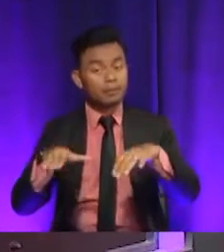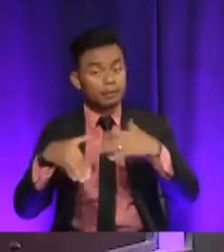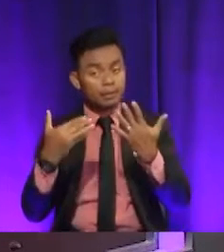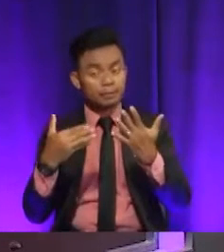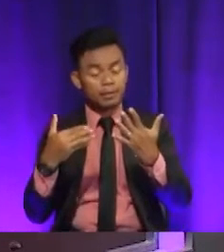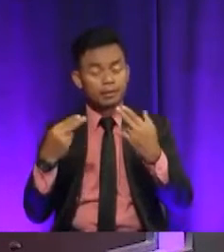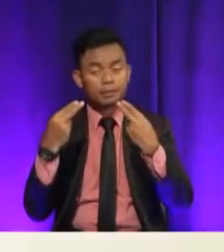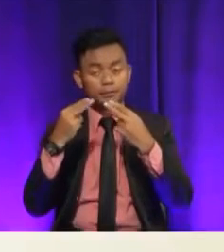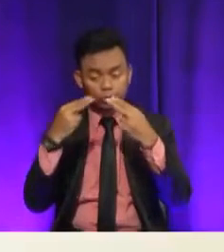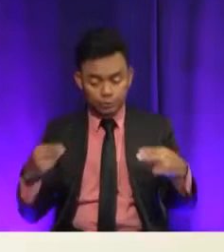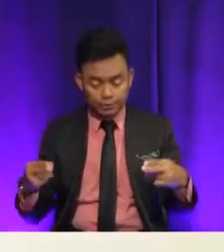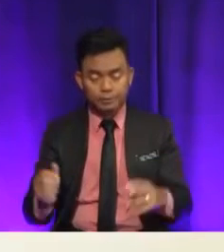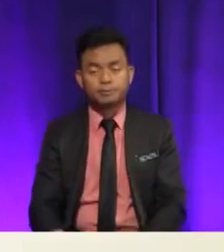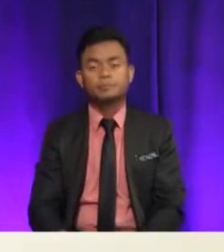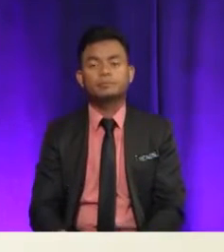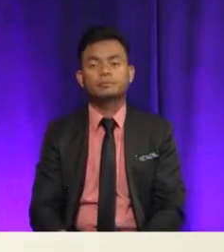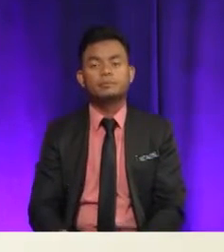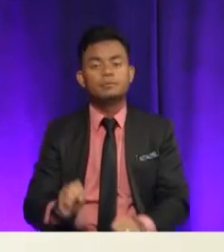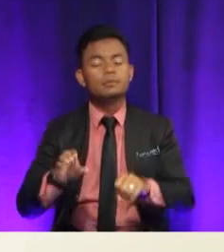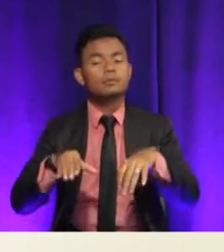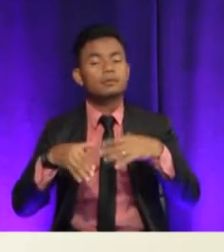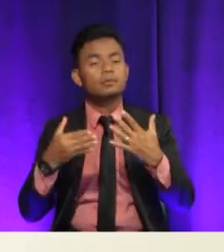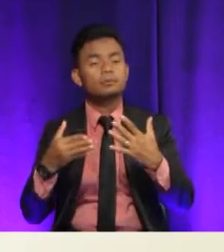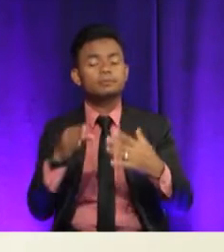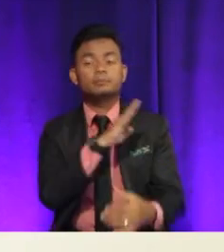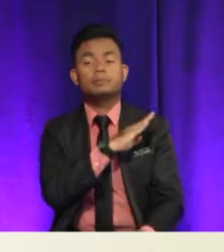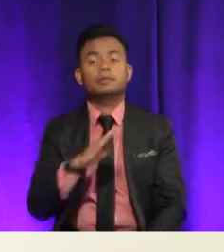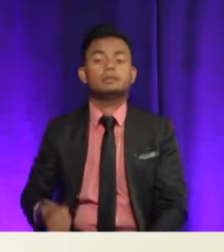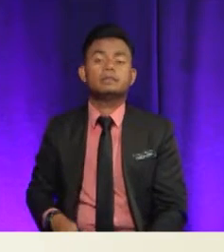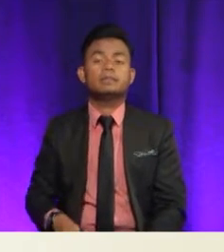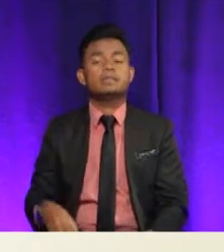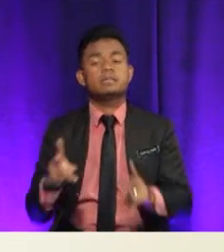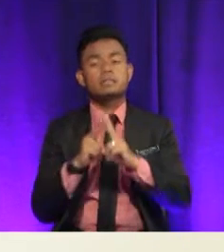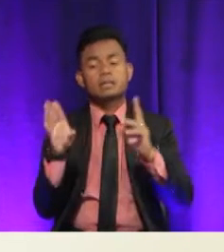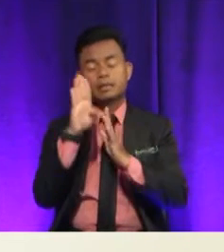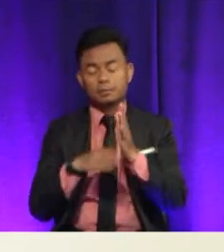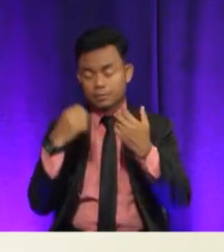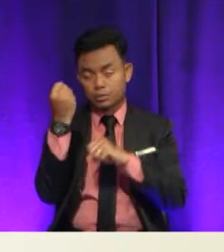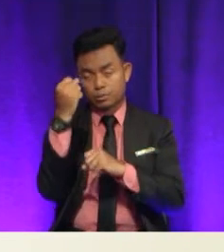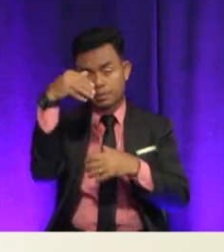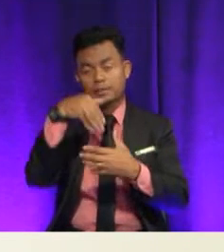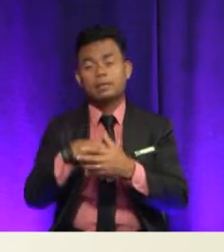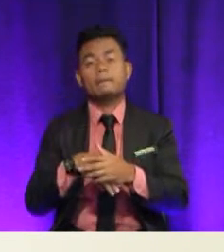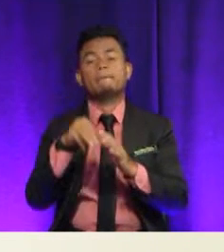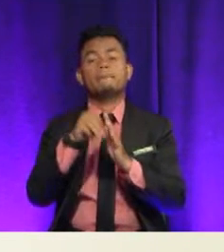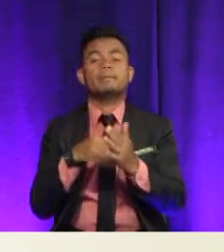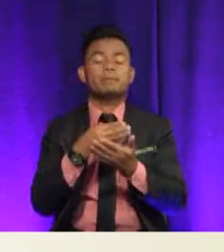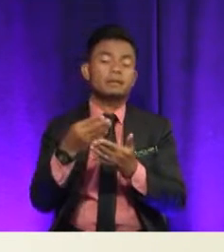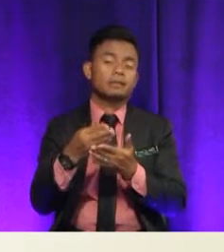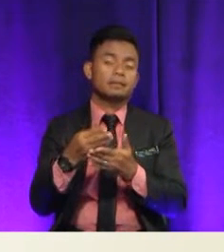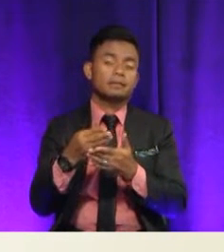Baginda bersama bersopan Oke dalam memberi arahan Oke memberi arahan atau memberi